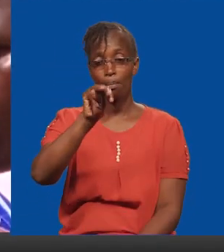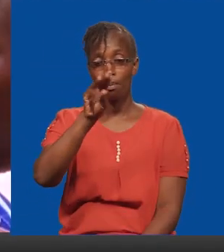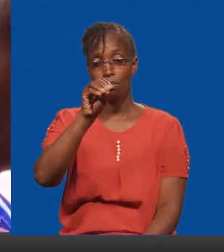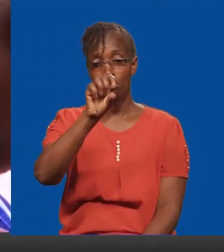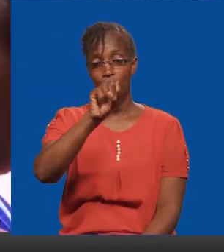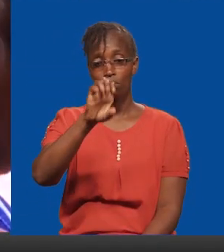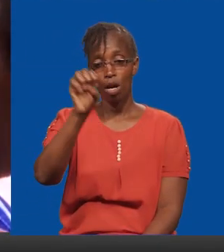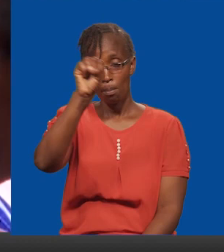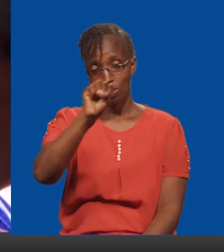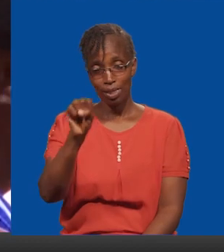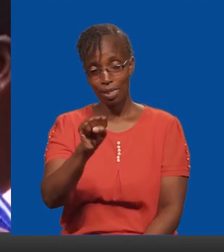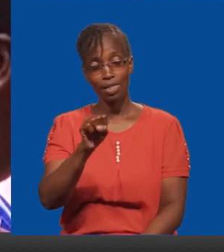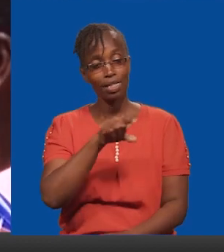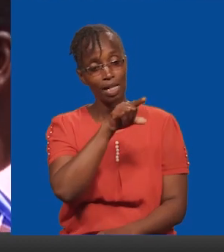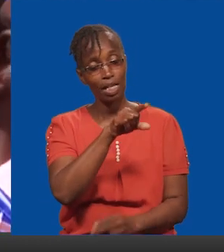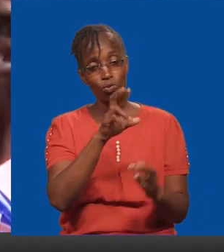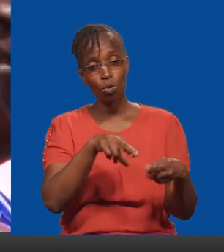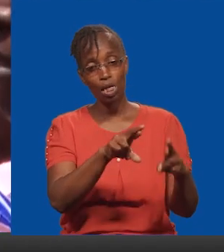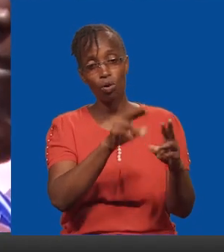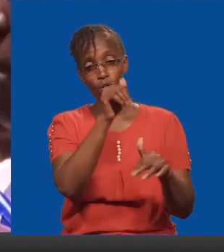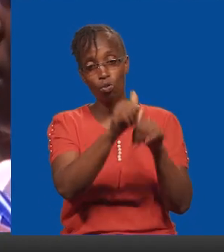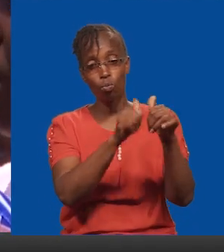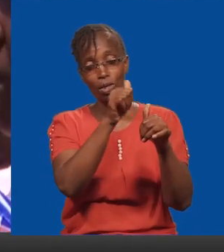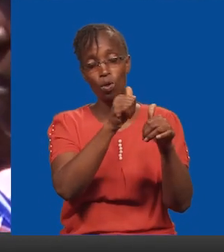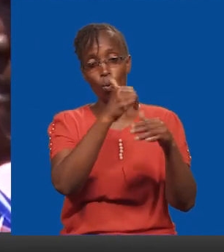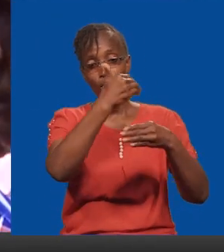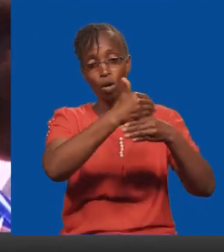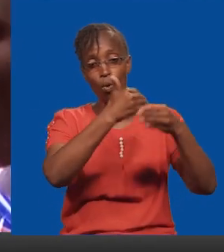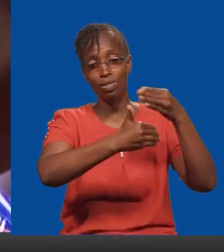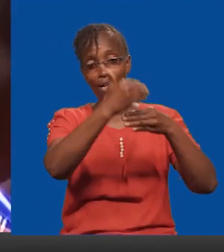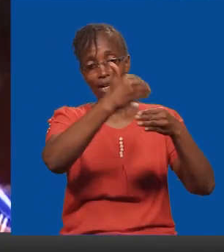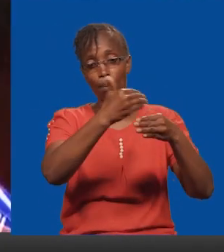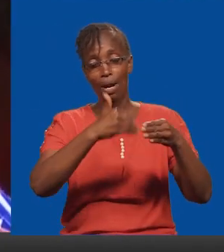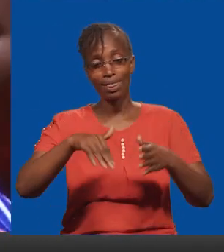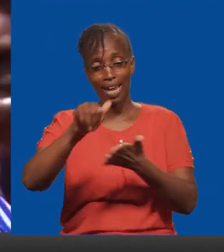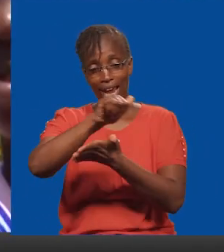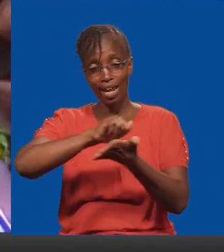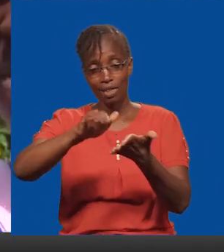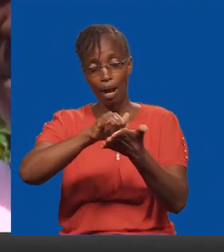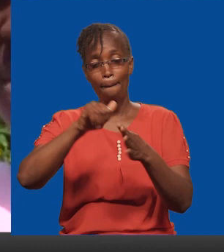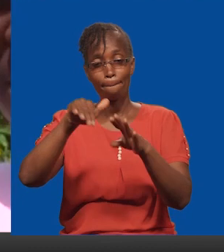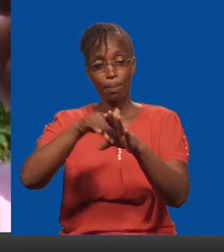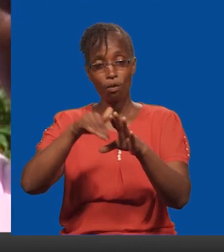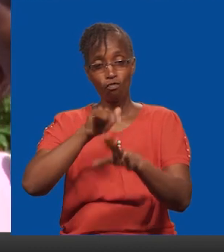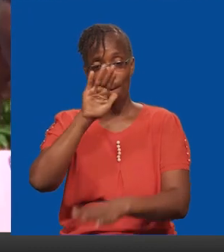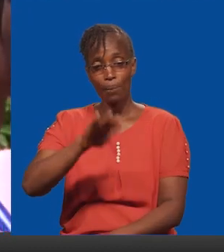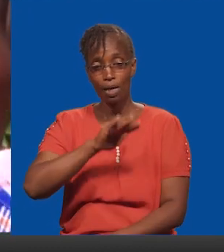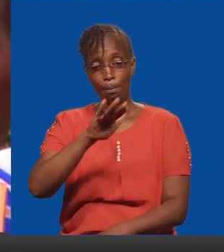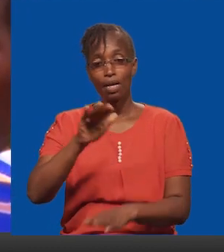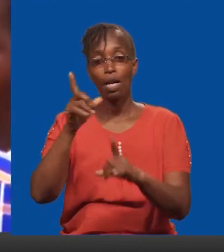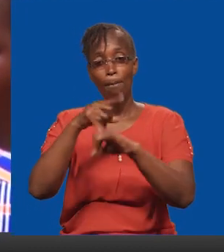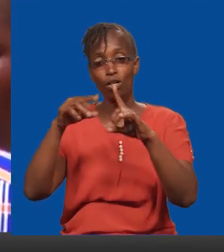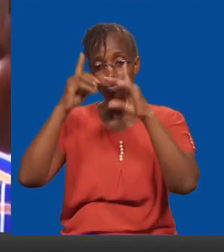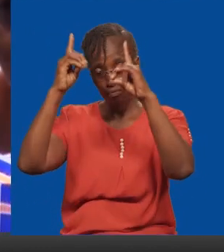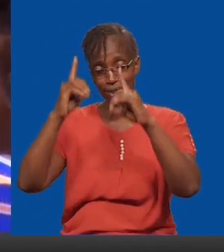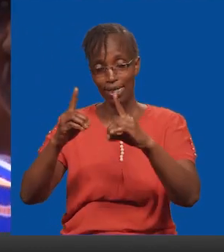the name called Moses Malaya. In fact, a road which was constructed by our area MP to